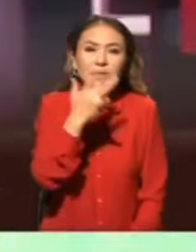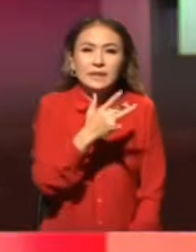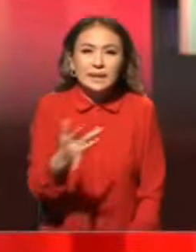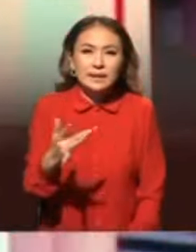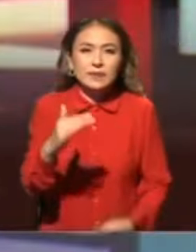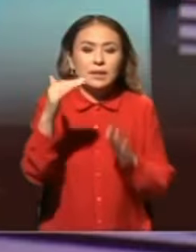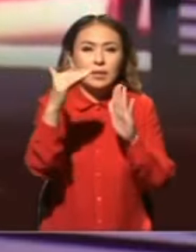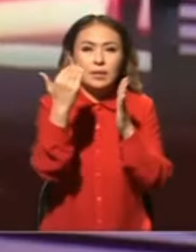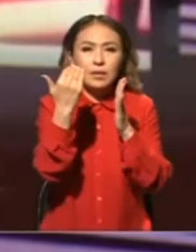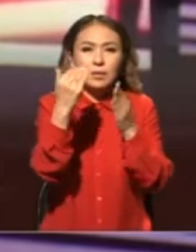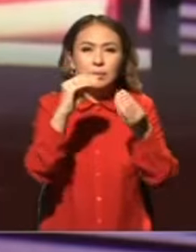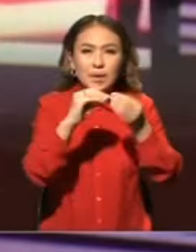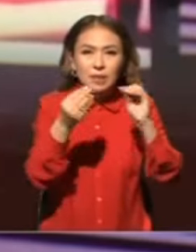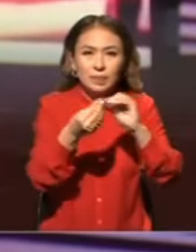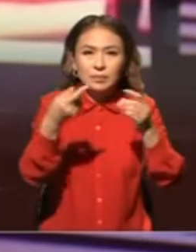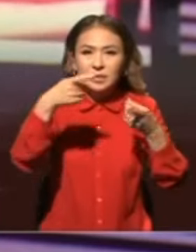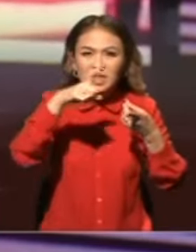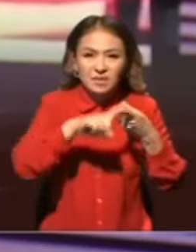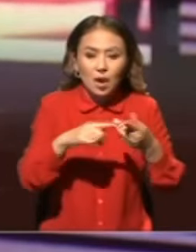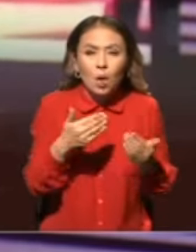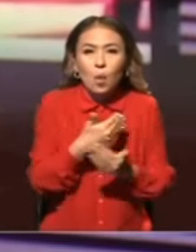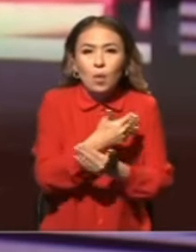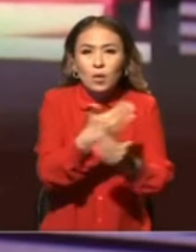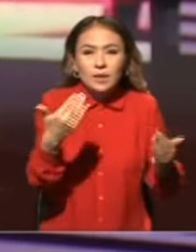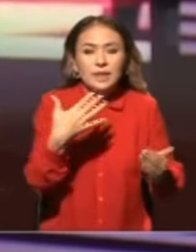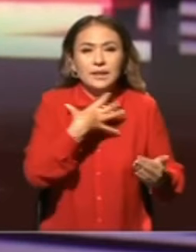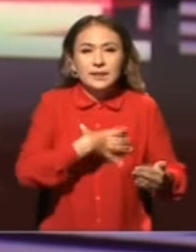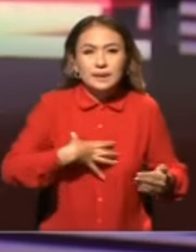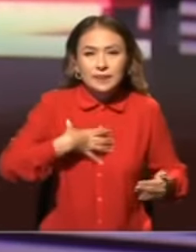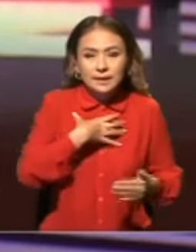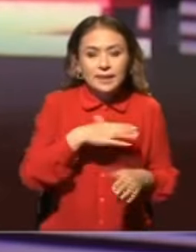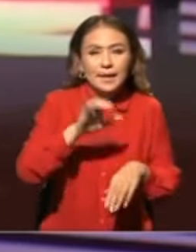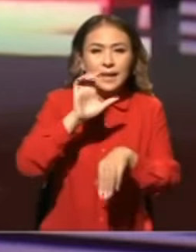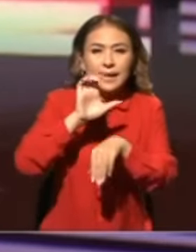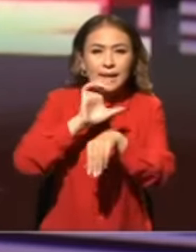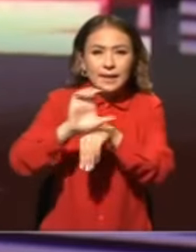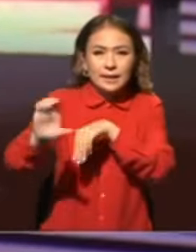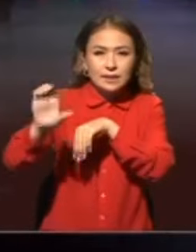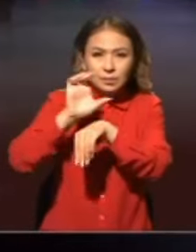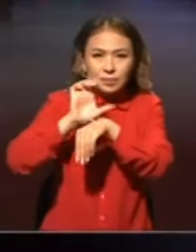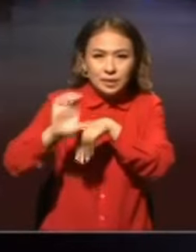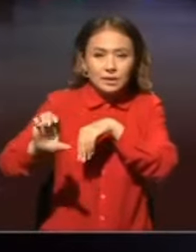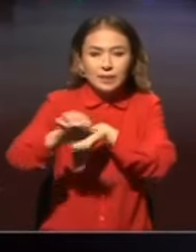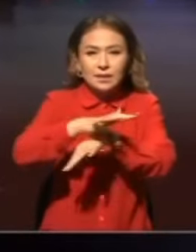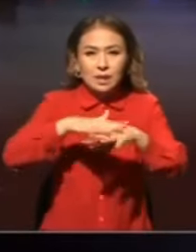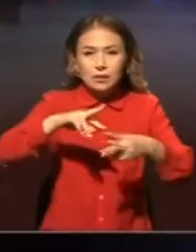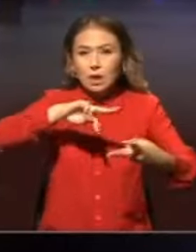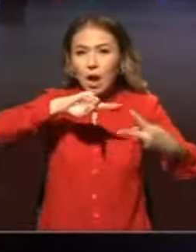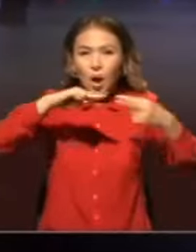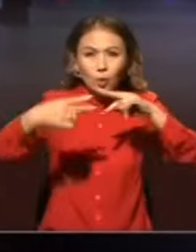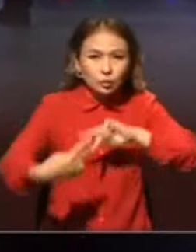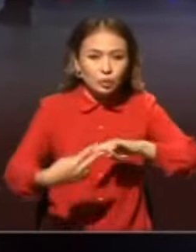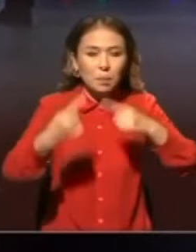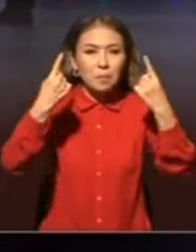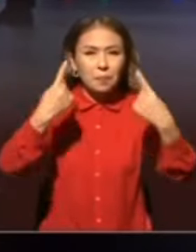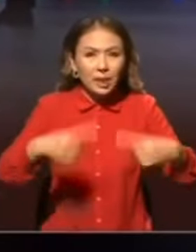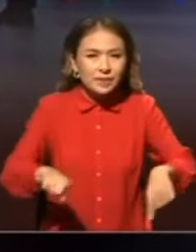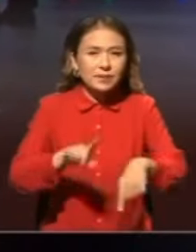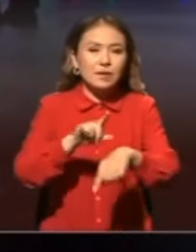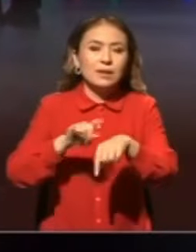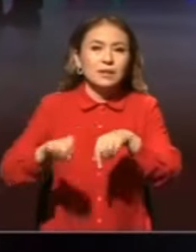байланысты олардың негізгі экспорттық нарықтары ауысып, басқа